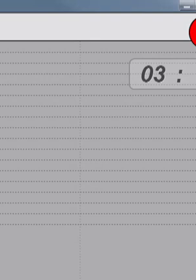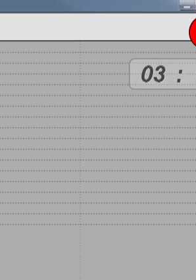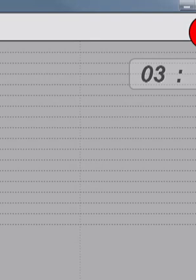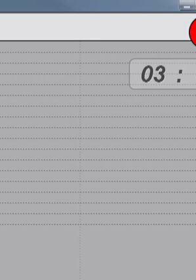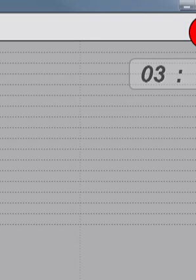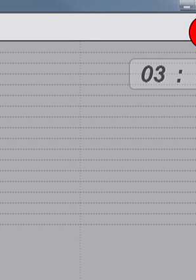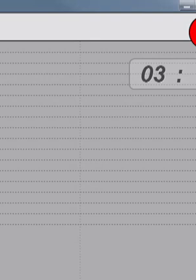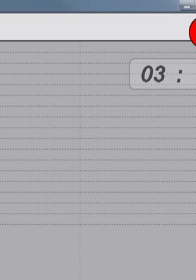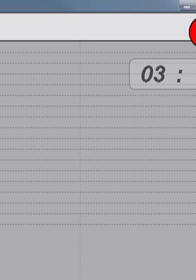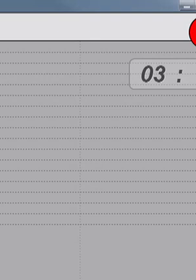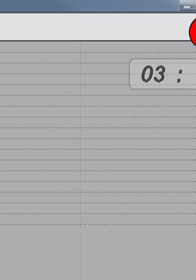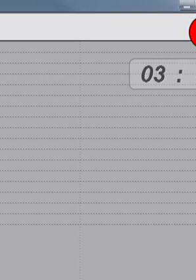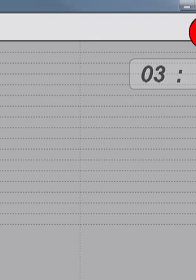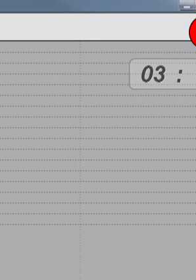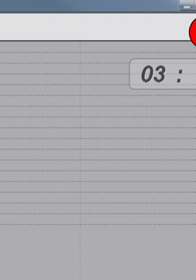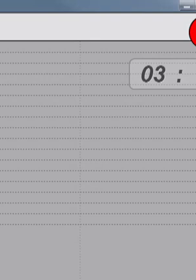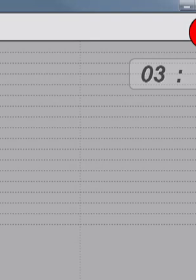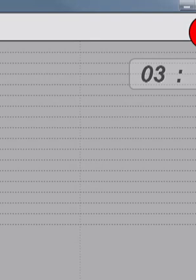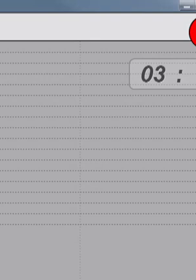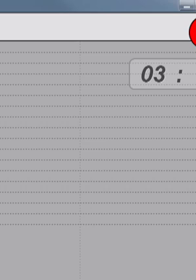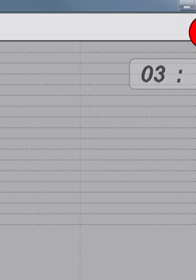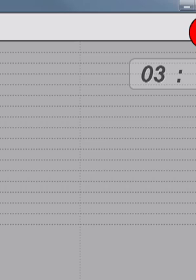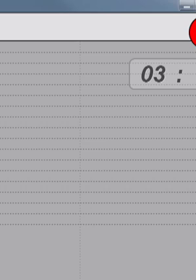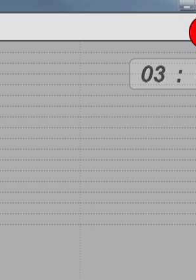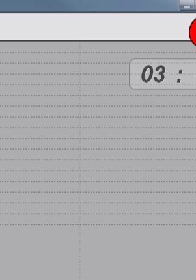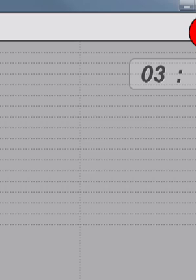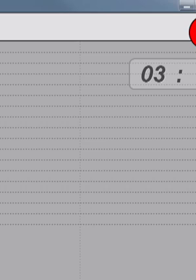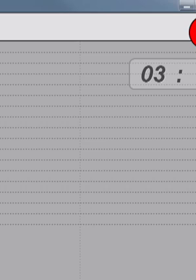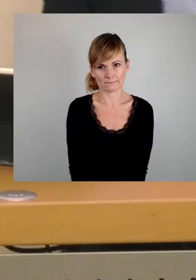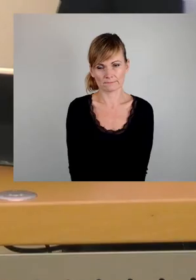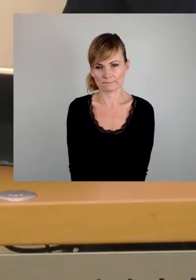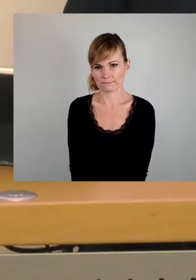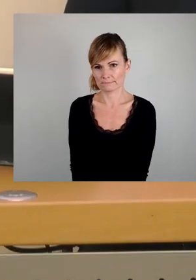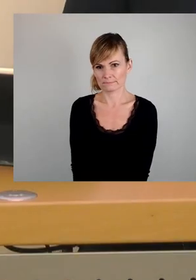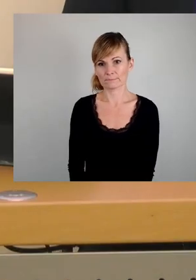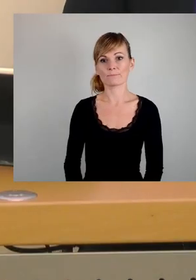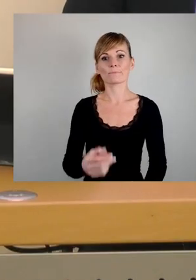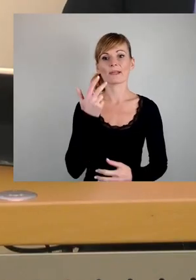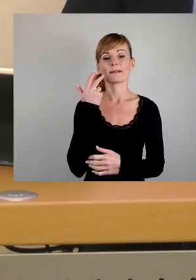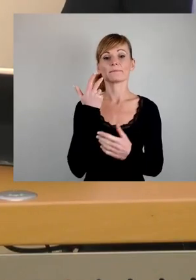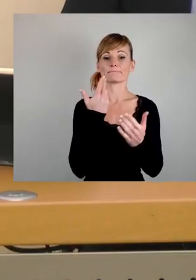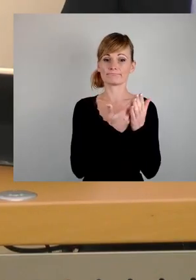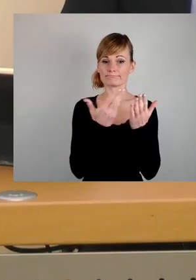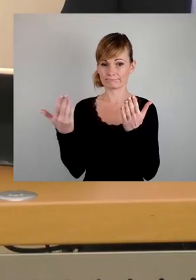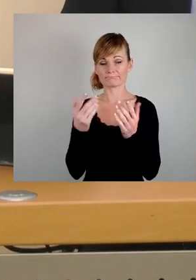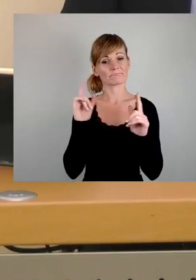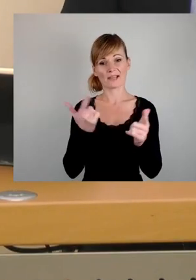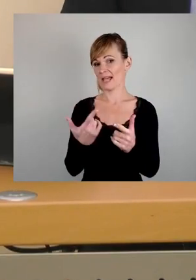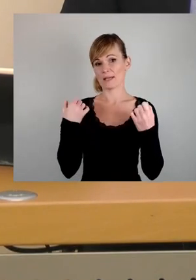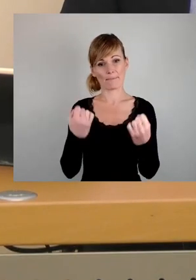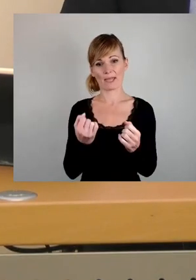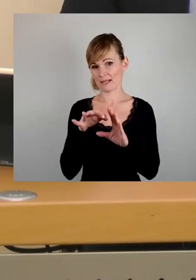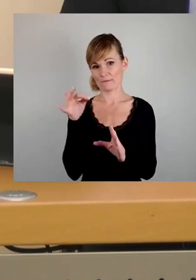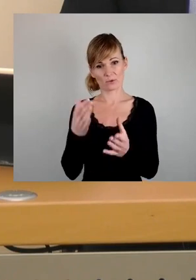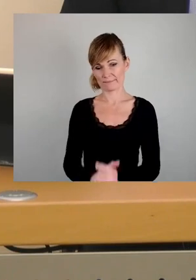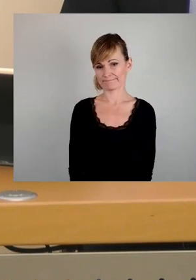32 Ja-Stimmen, 32 Nein-Stimmen bei 3 Enthaltungen hat das keine Mehrheit gefunden.